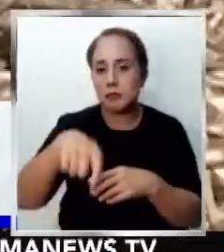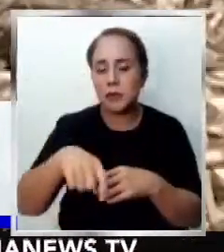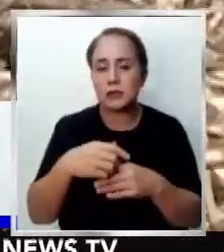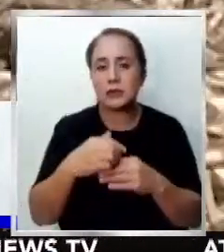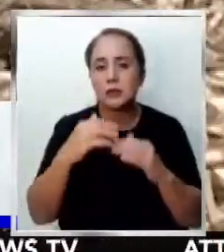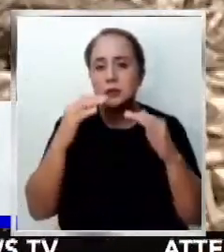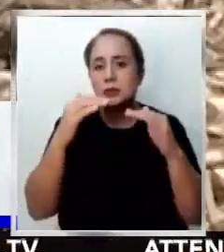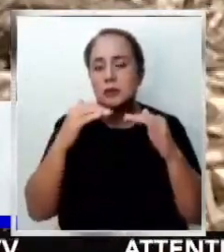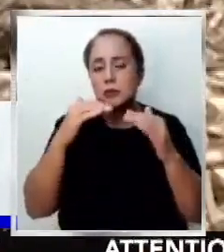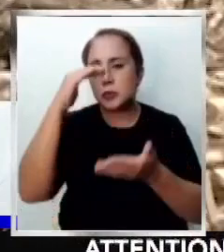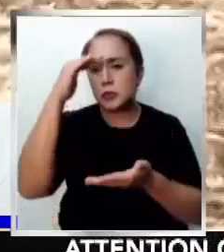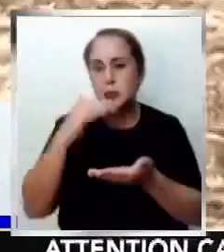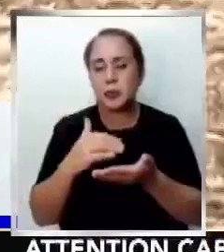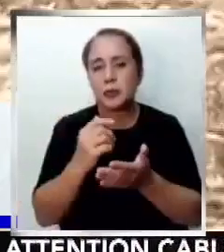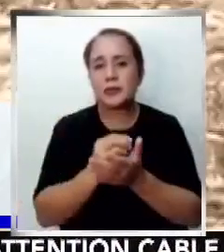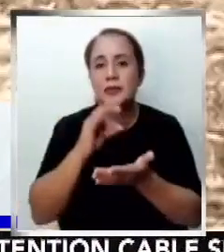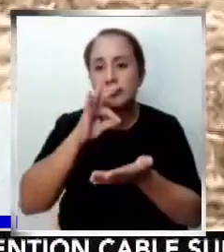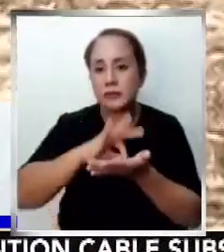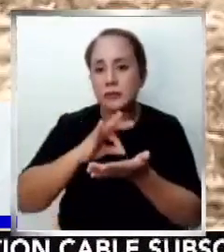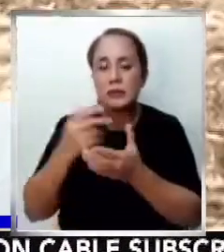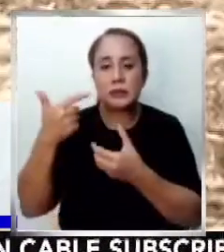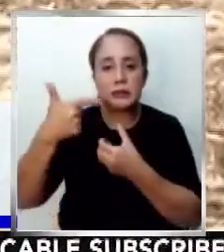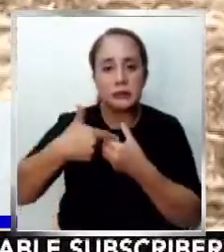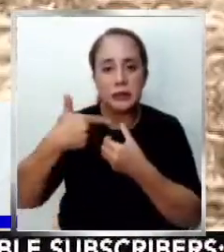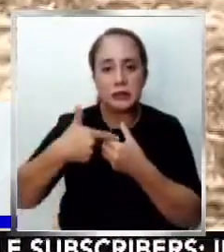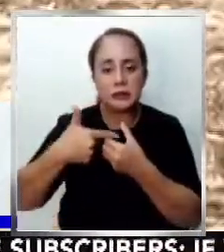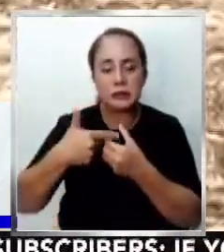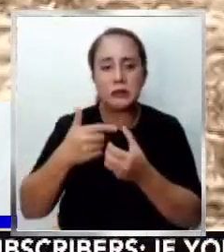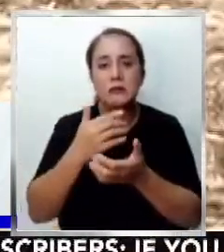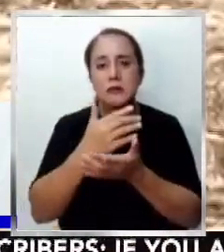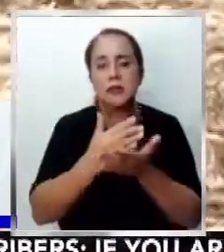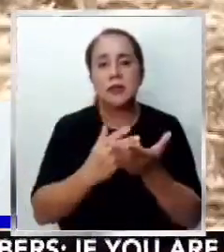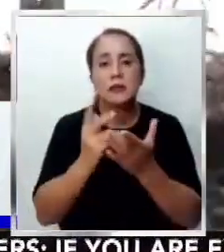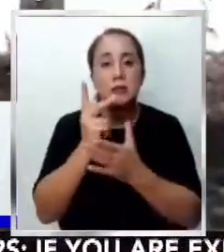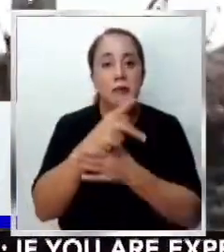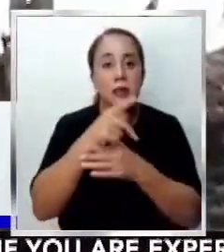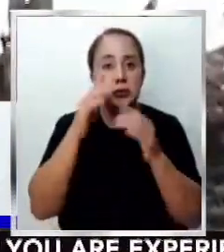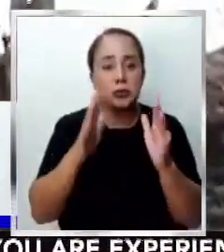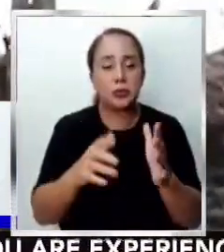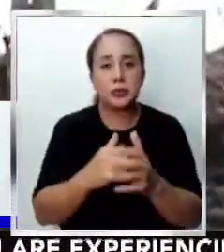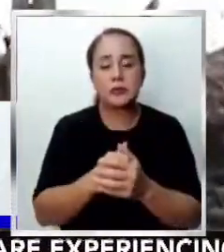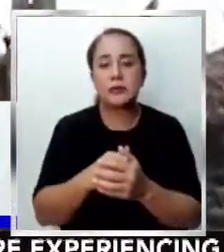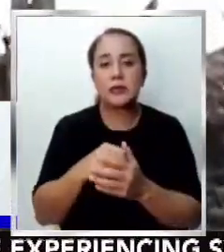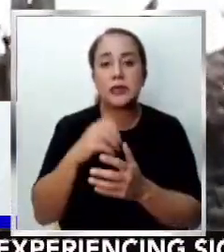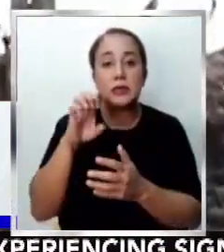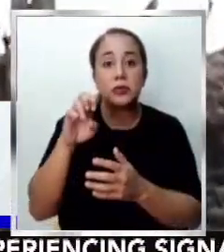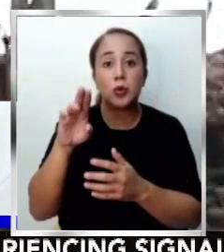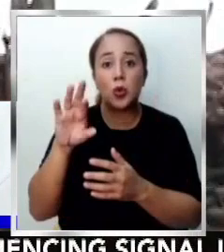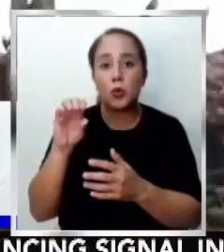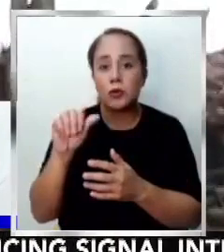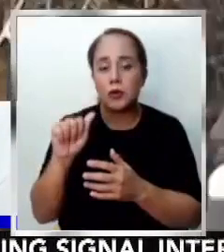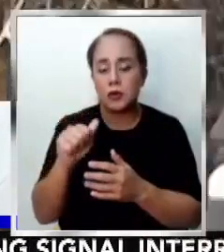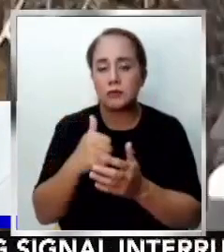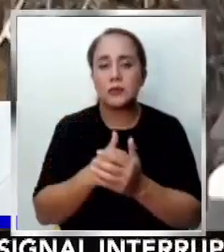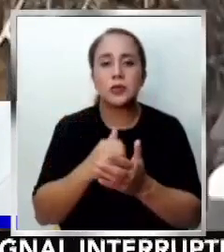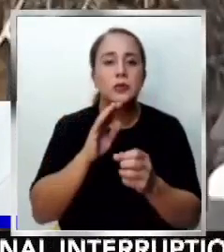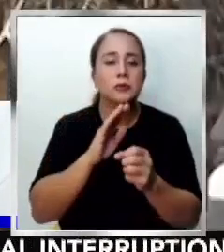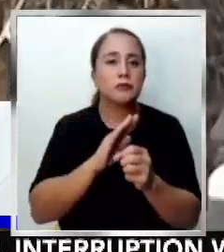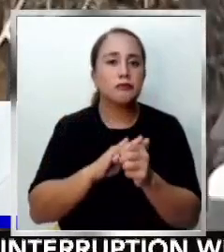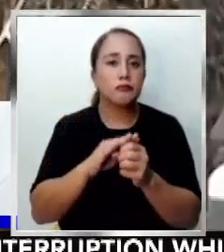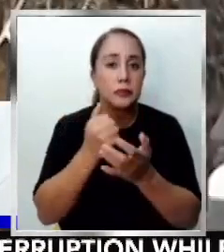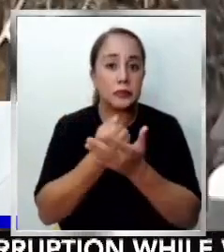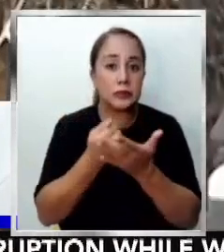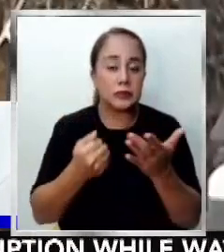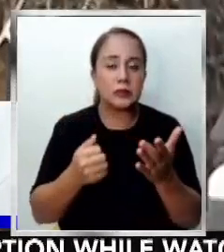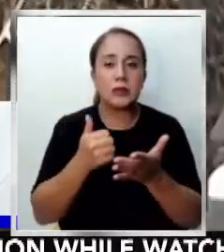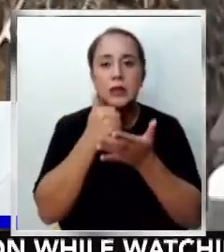presyo ng pataba at gasolina. Sa parte ng planters, sinabi ni Ascona na upang maging sapat ang supply, kailangan tulungan ang mga maliliit